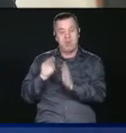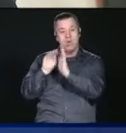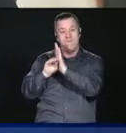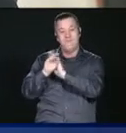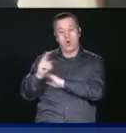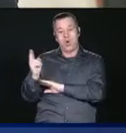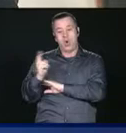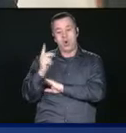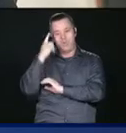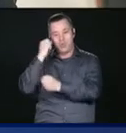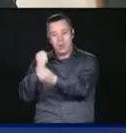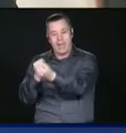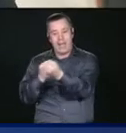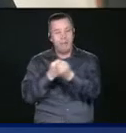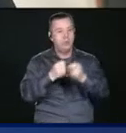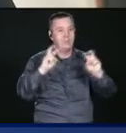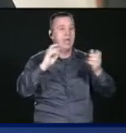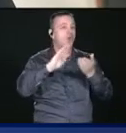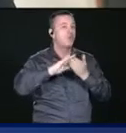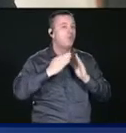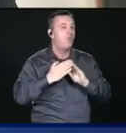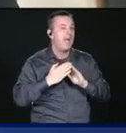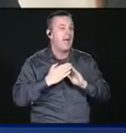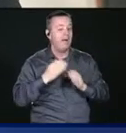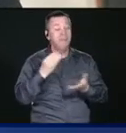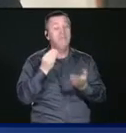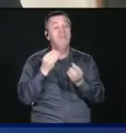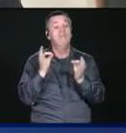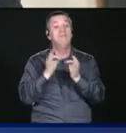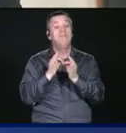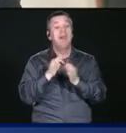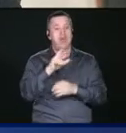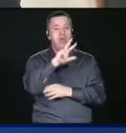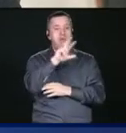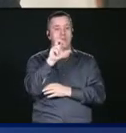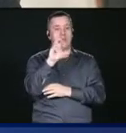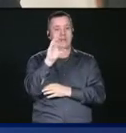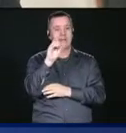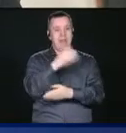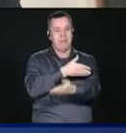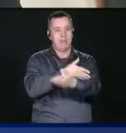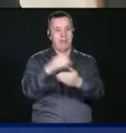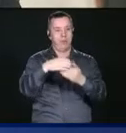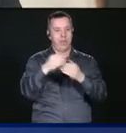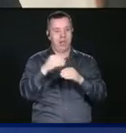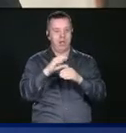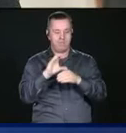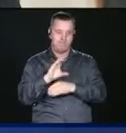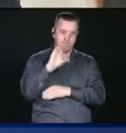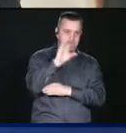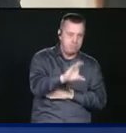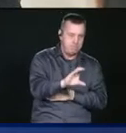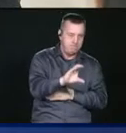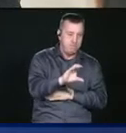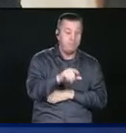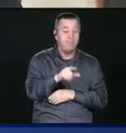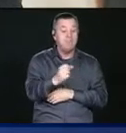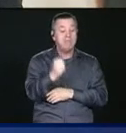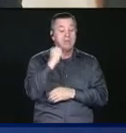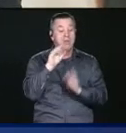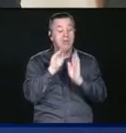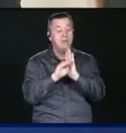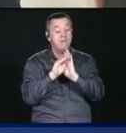pour l'appui communautaire qui dispose d'une enveloppe de 350 millions de dollars. La majorité des fonds